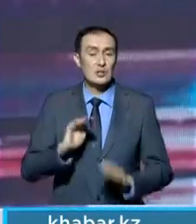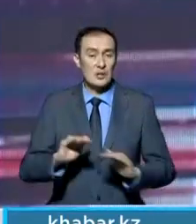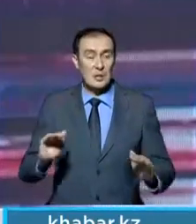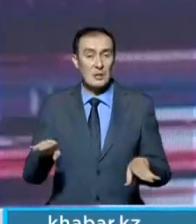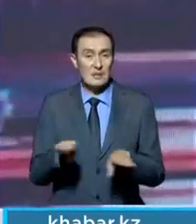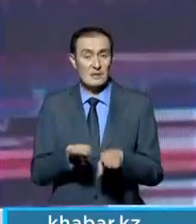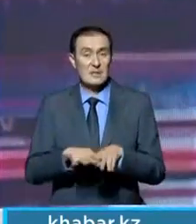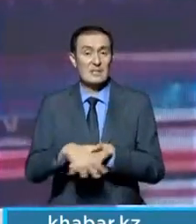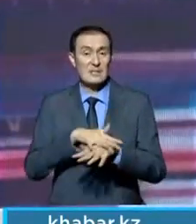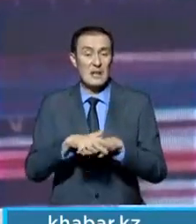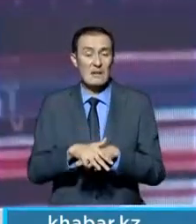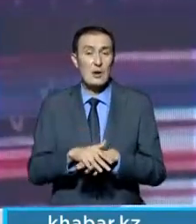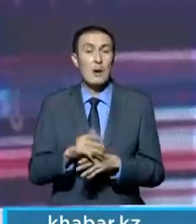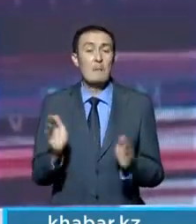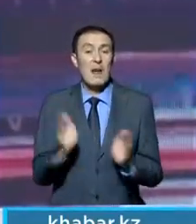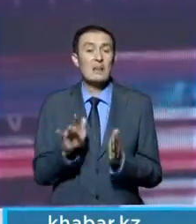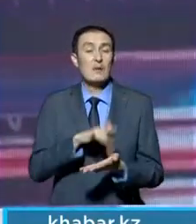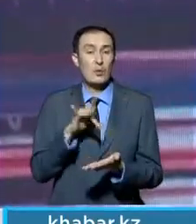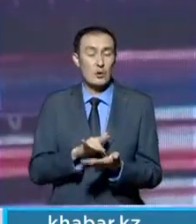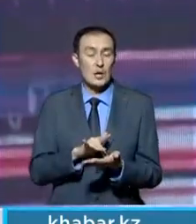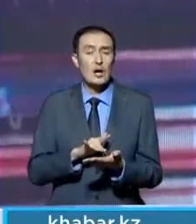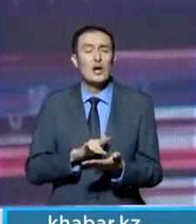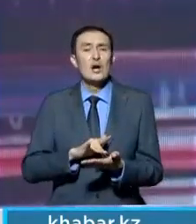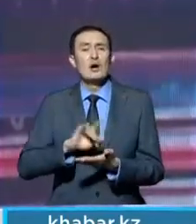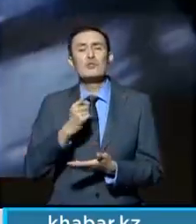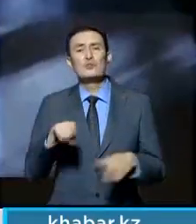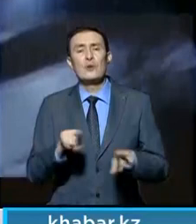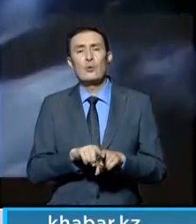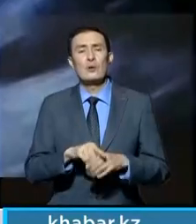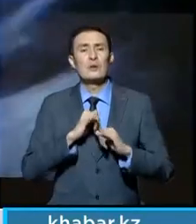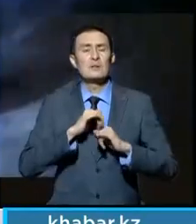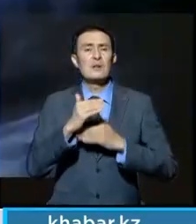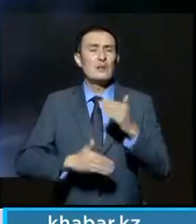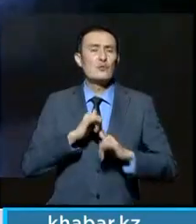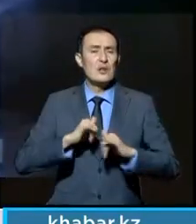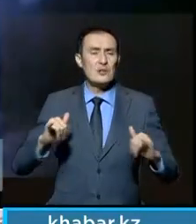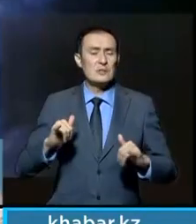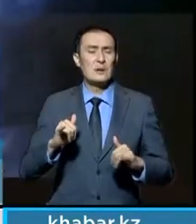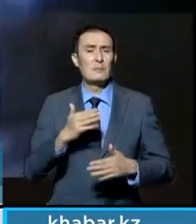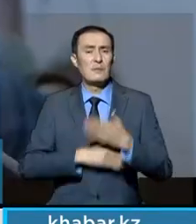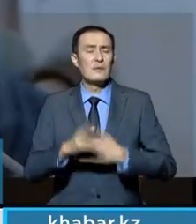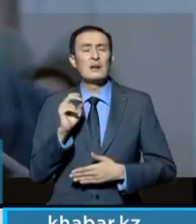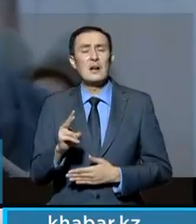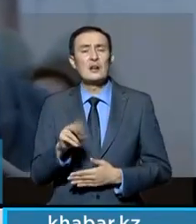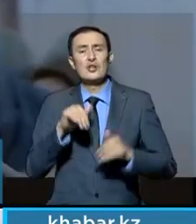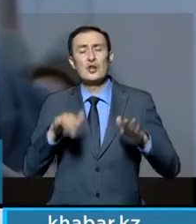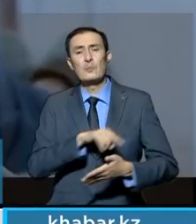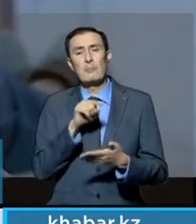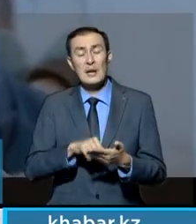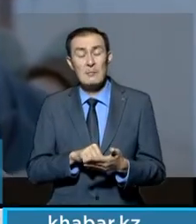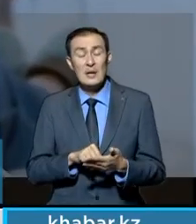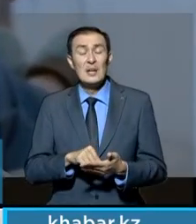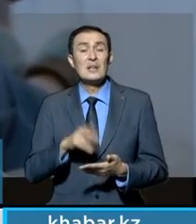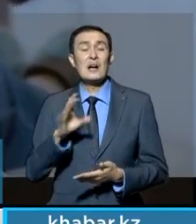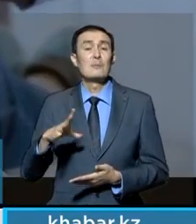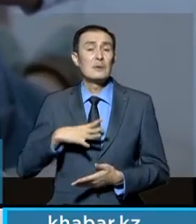Это сравнимо с населением небольшого города. С чем связана такая вот тенденция роста? Как решают проблемы родители особенных детей? И